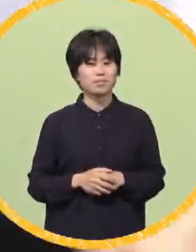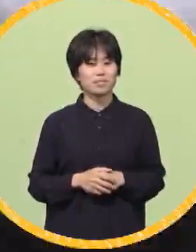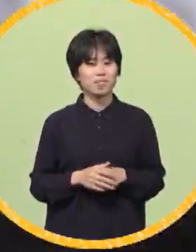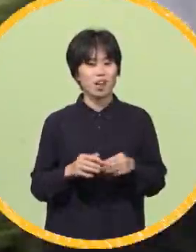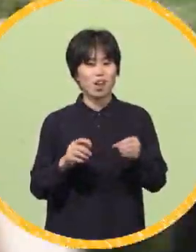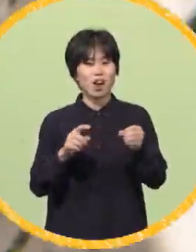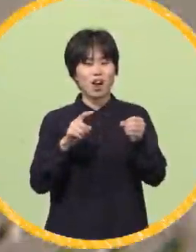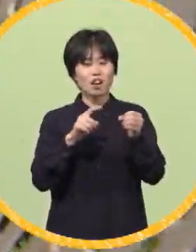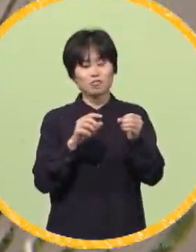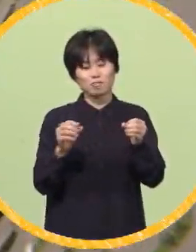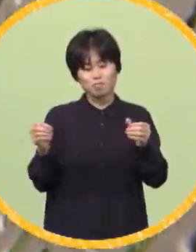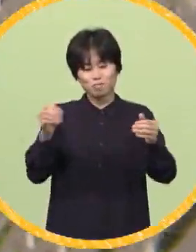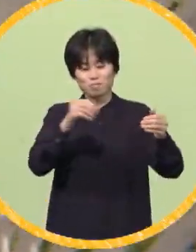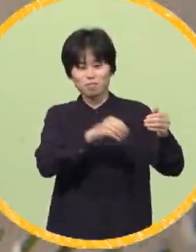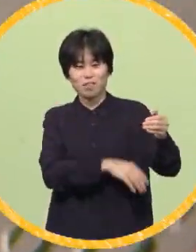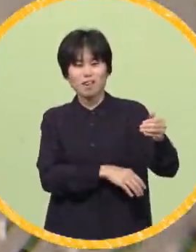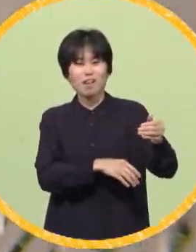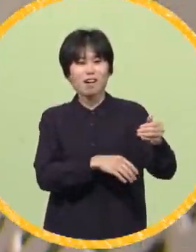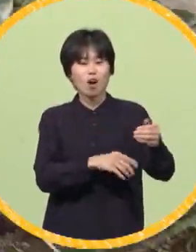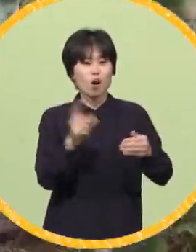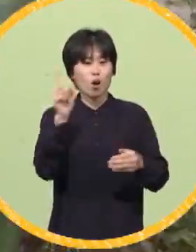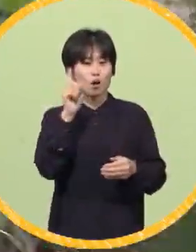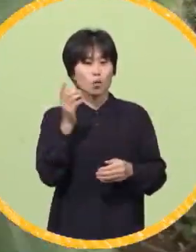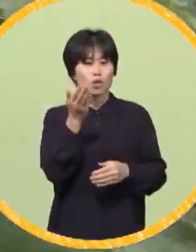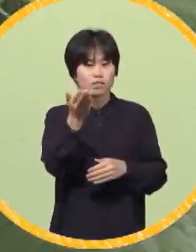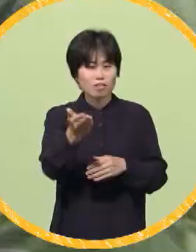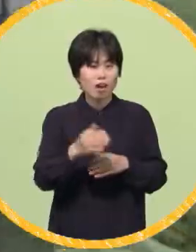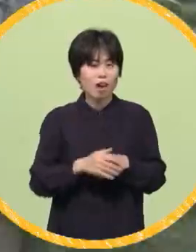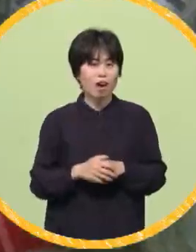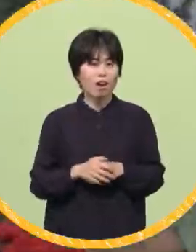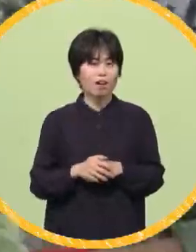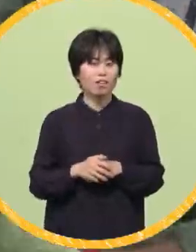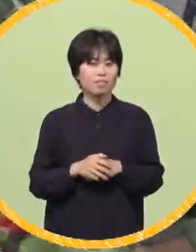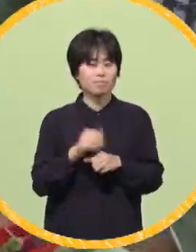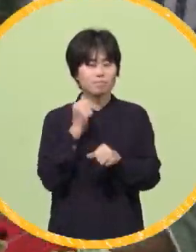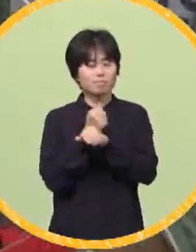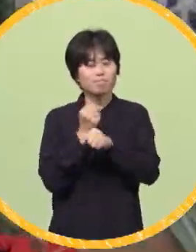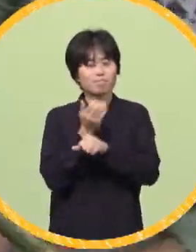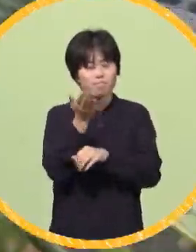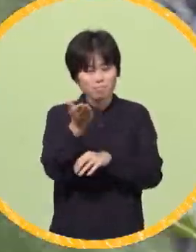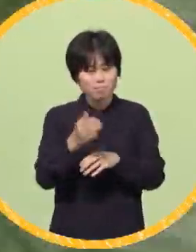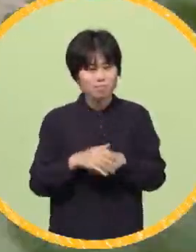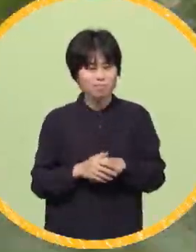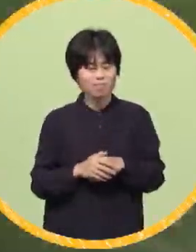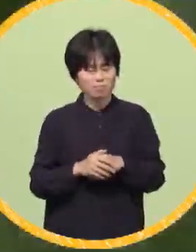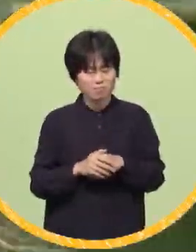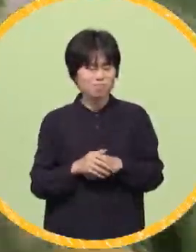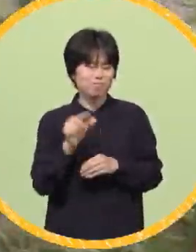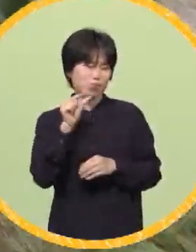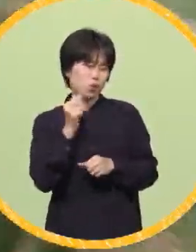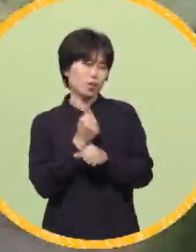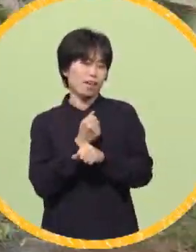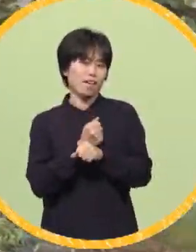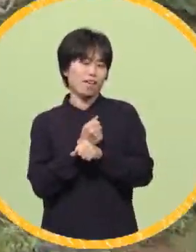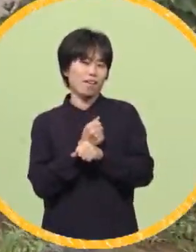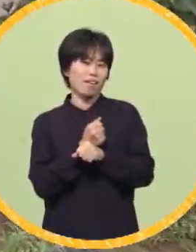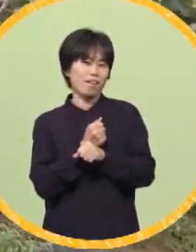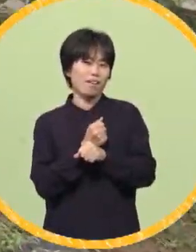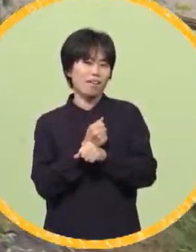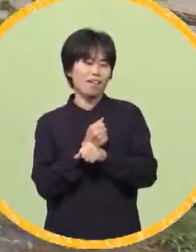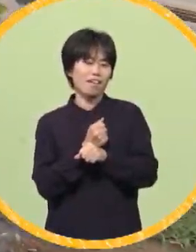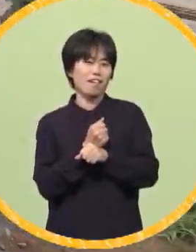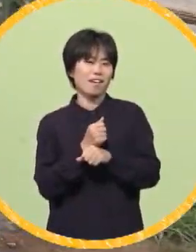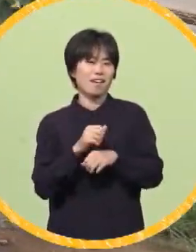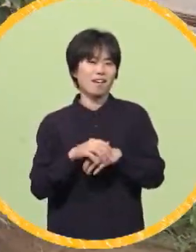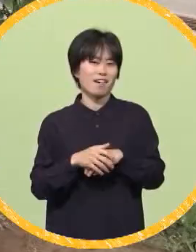穫、収穫どうですか？大変ですか？ ちょっと大変。 ちょっと大変。 あ、ちょ